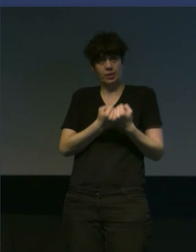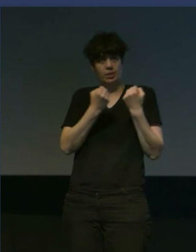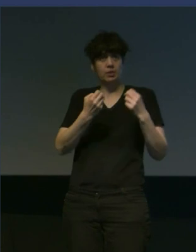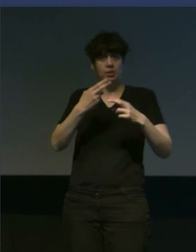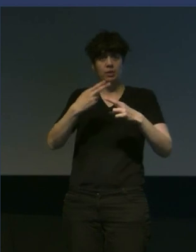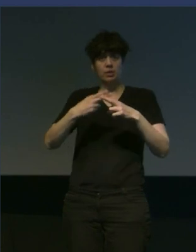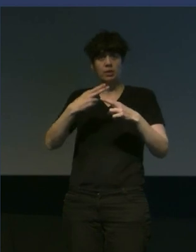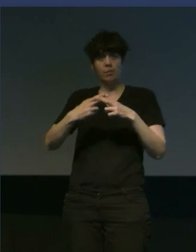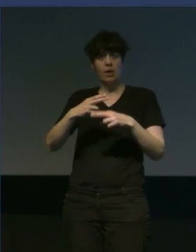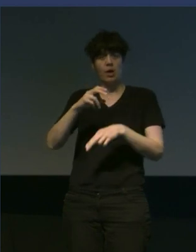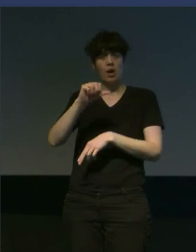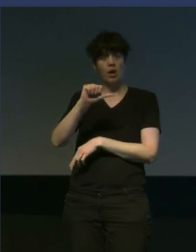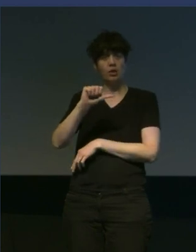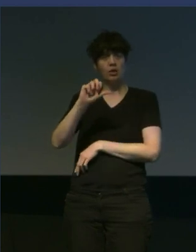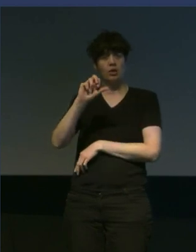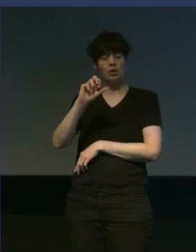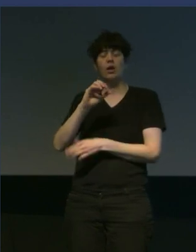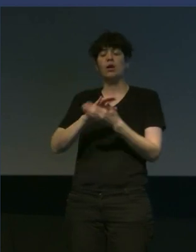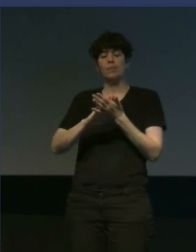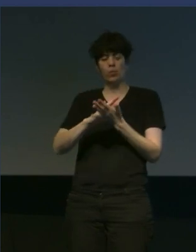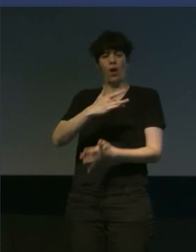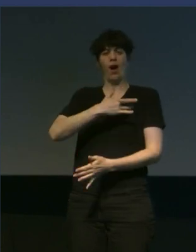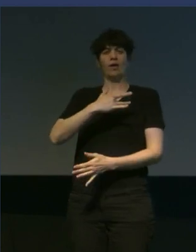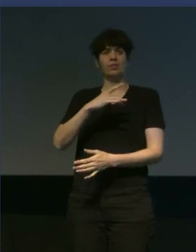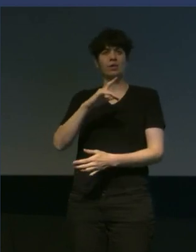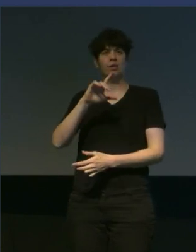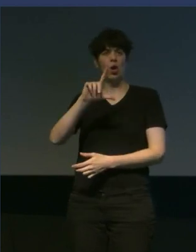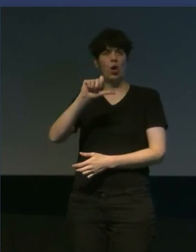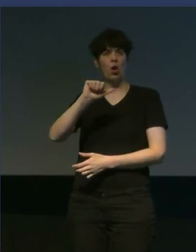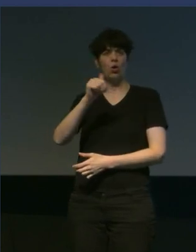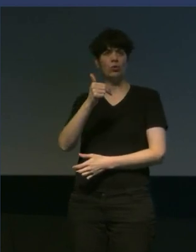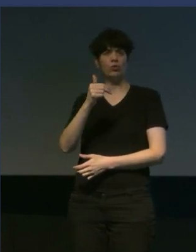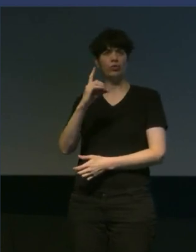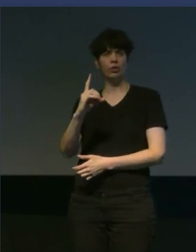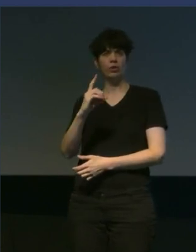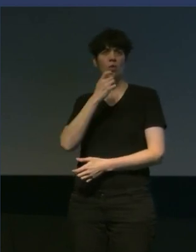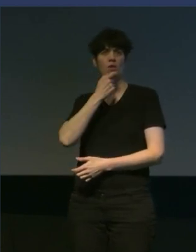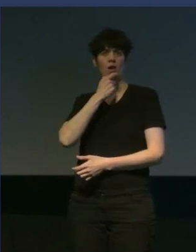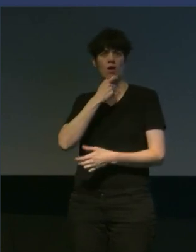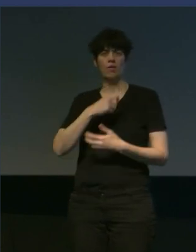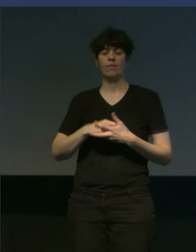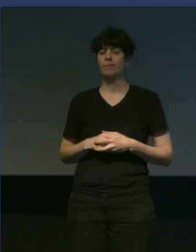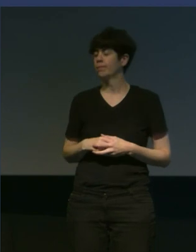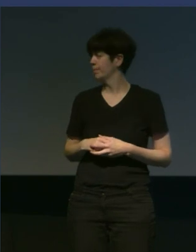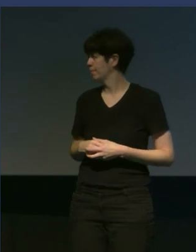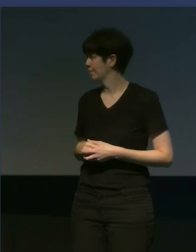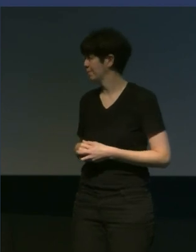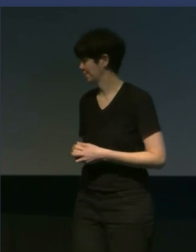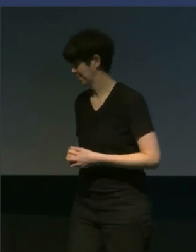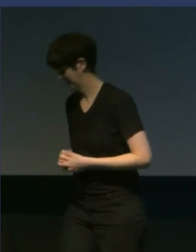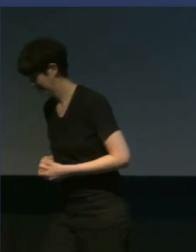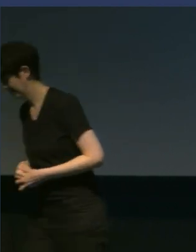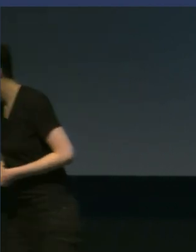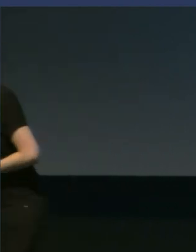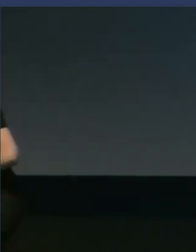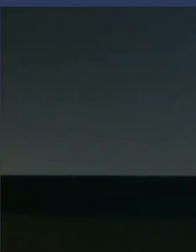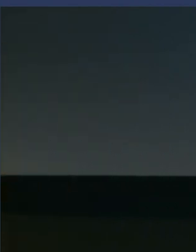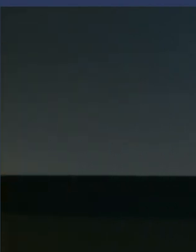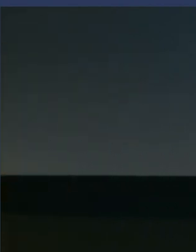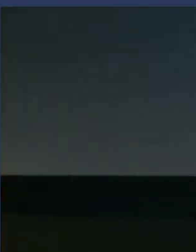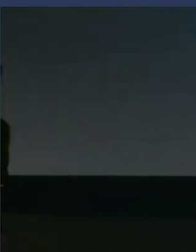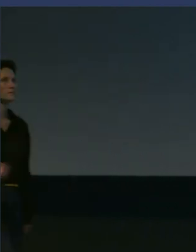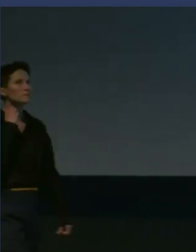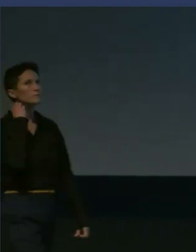s'appelle Heartland. Heart comme le cœur, et qui, pour le coup, fait des actions de communication dans les